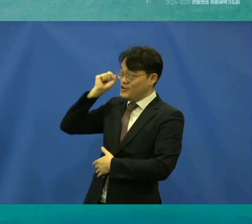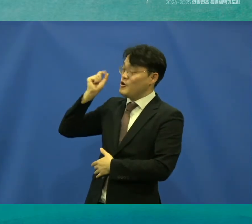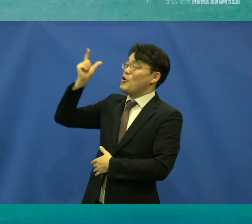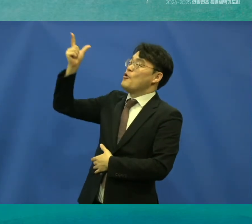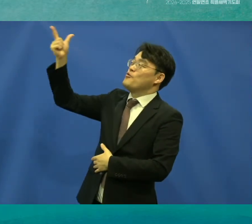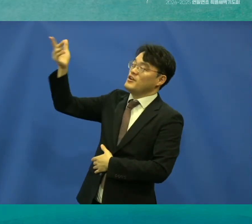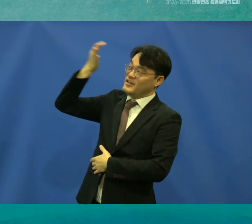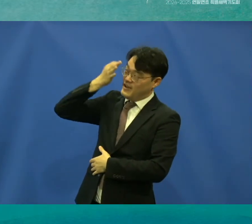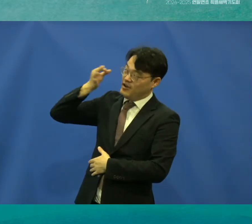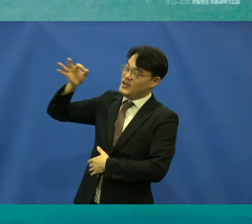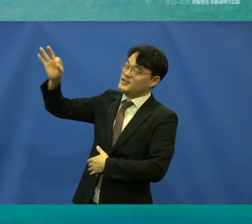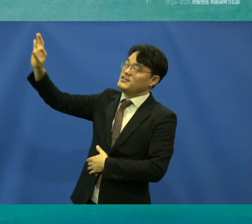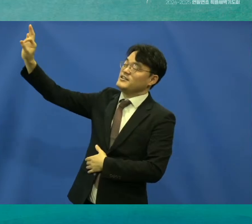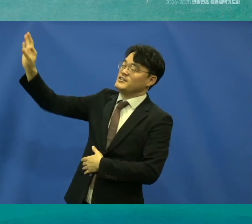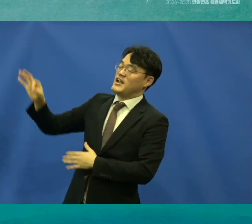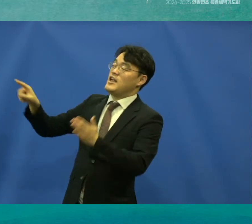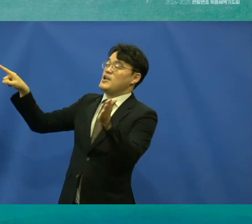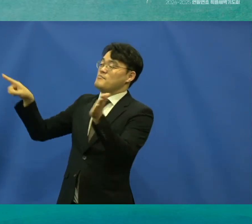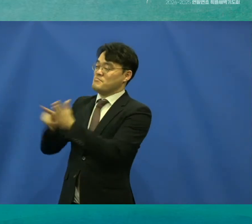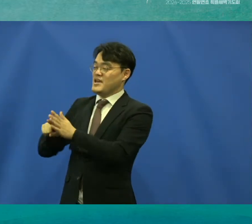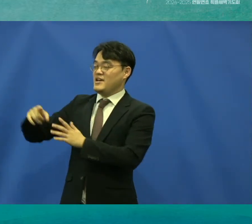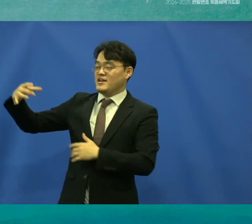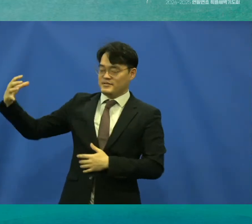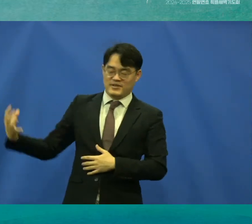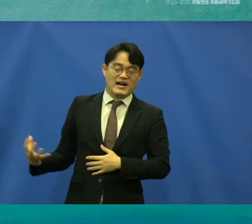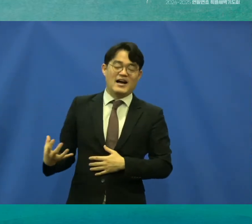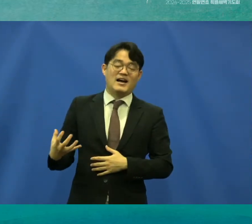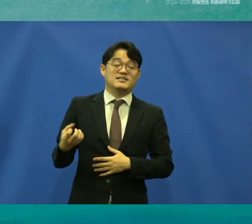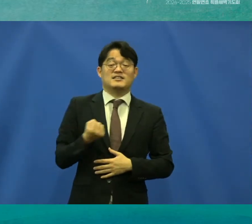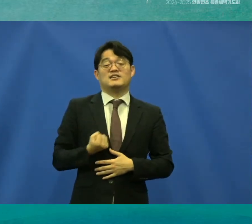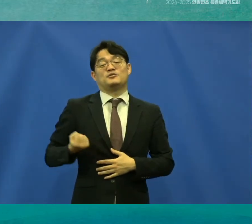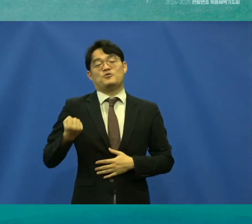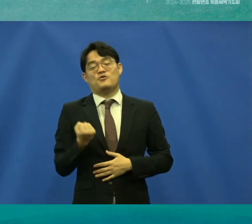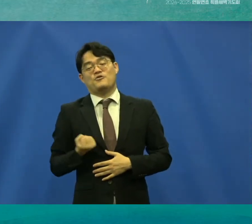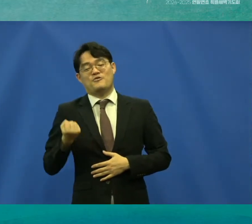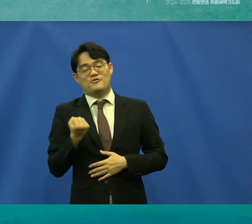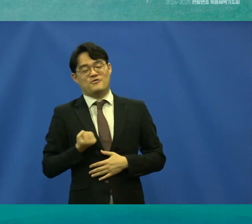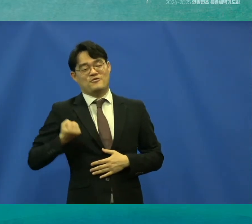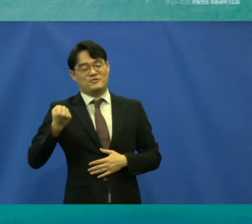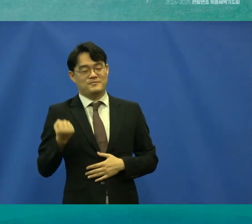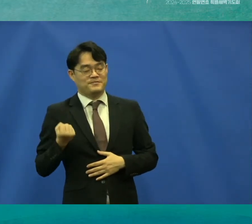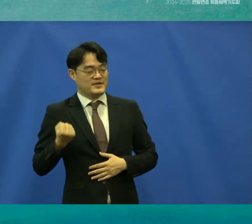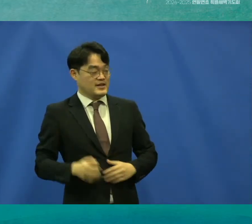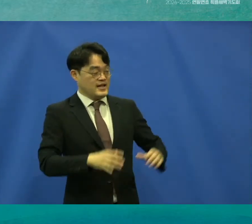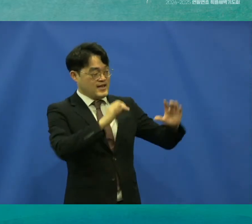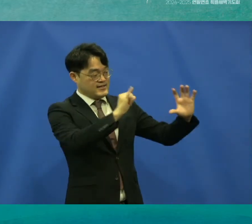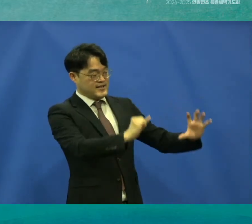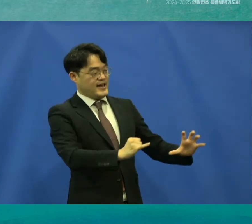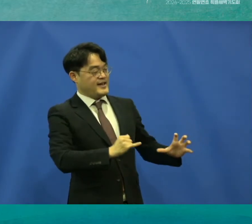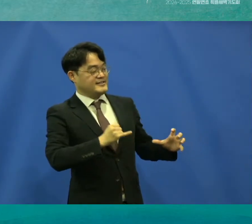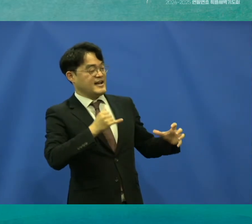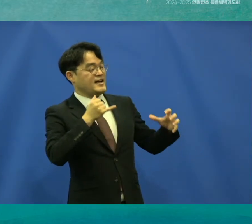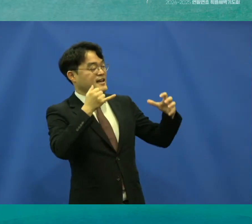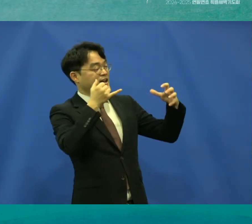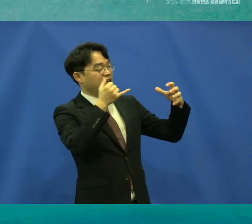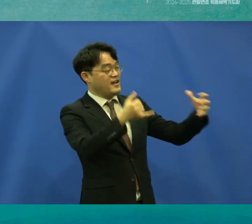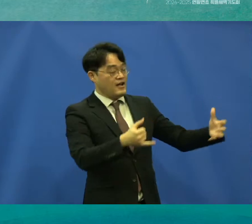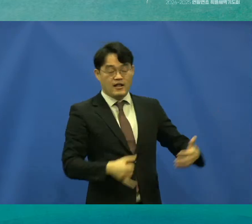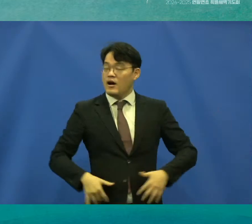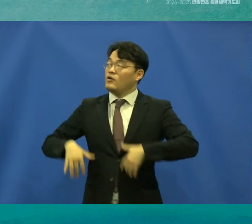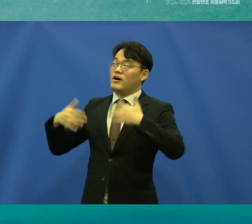주님을 크게 보니 믿음 가지고 세상에 나타내리라.